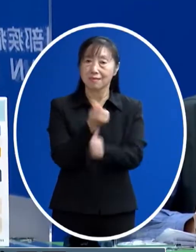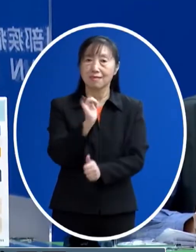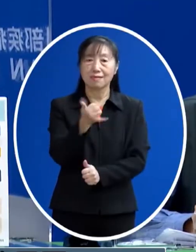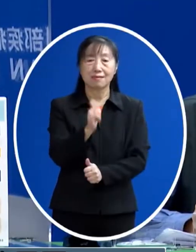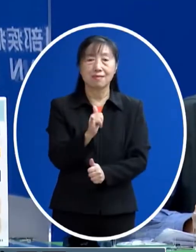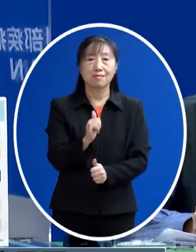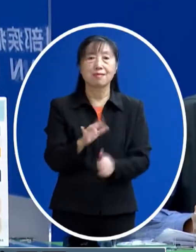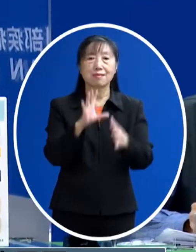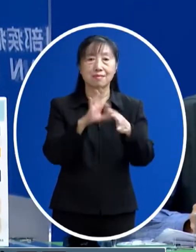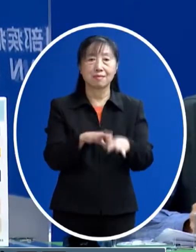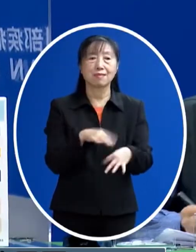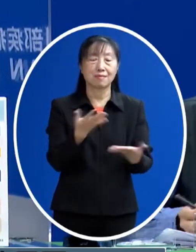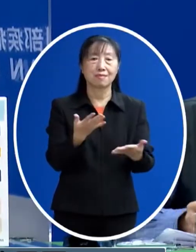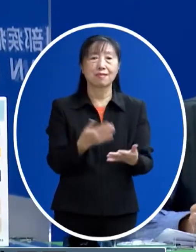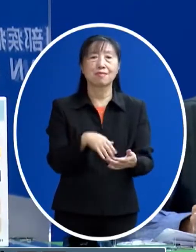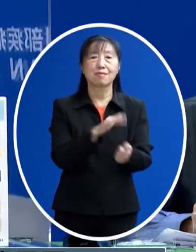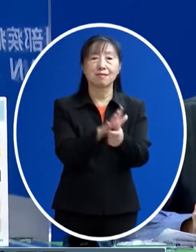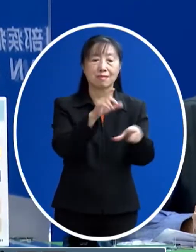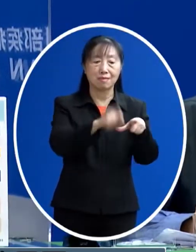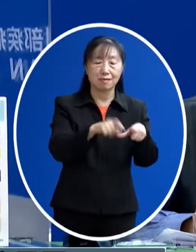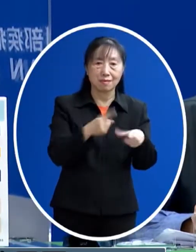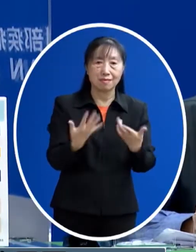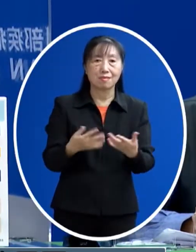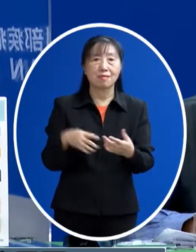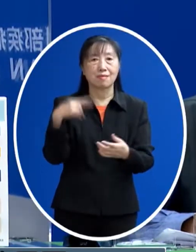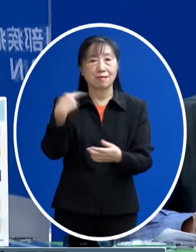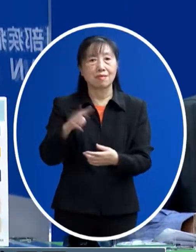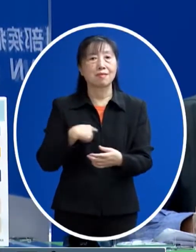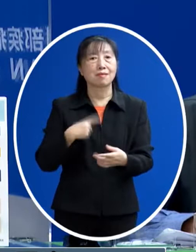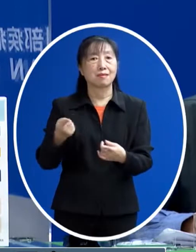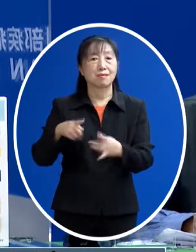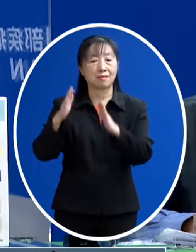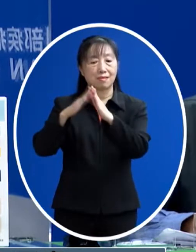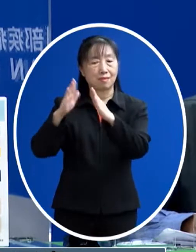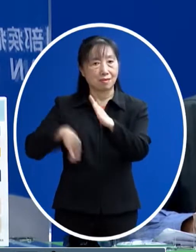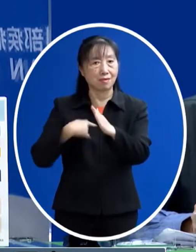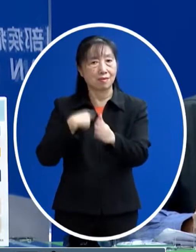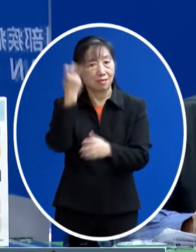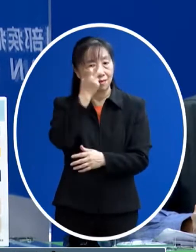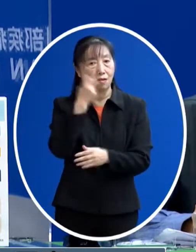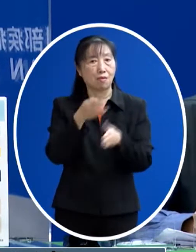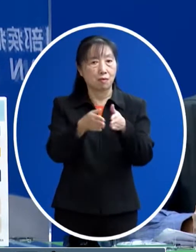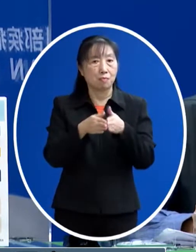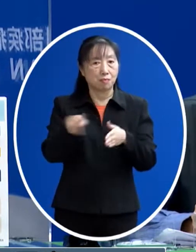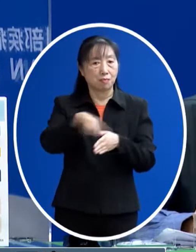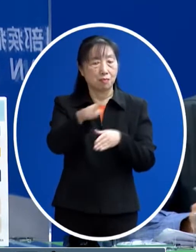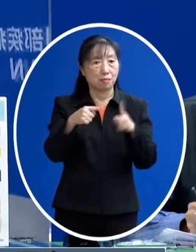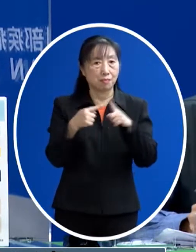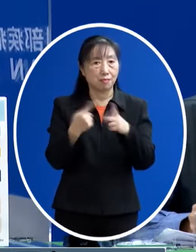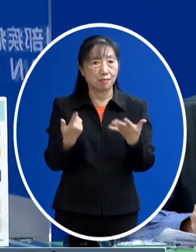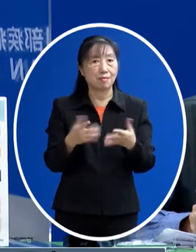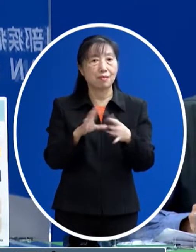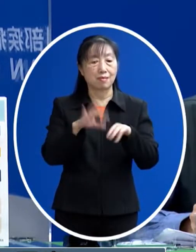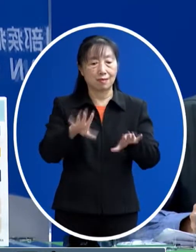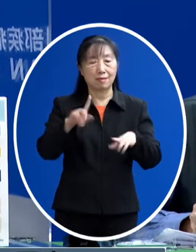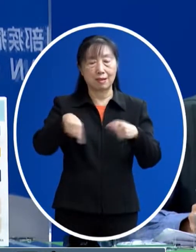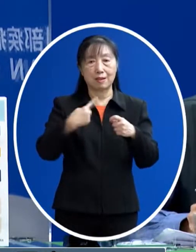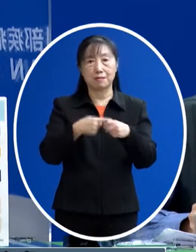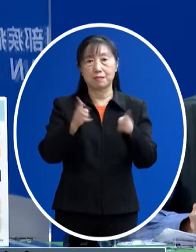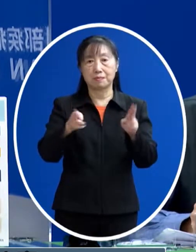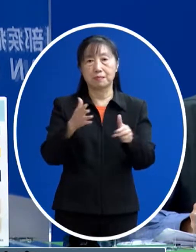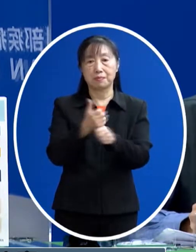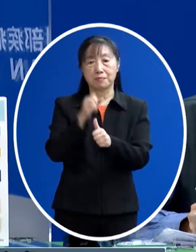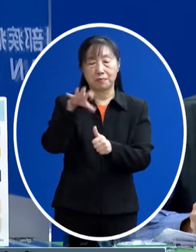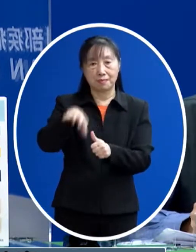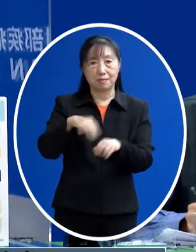业的一个跟家庭的照顾需求的需要，那我们在今年也特别经过我们指挥中心同意，那我们